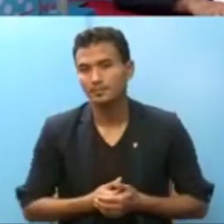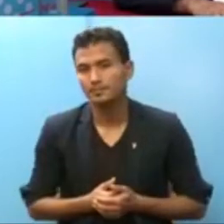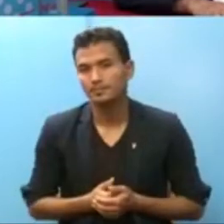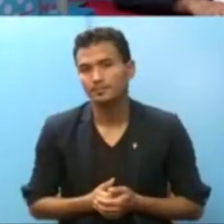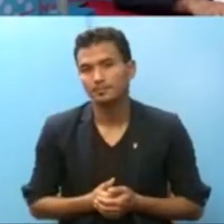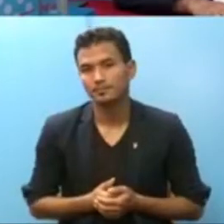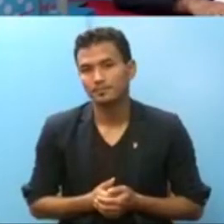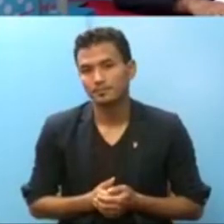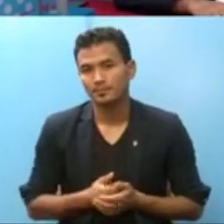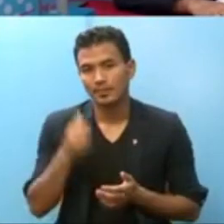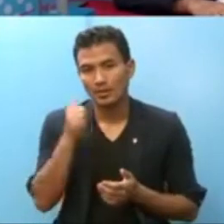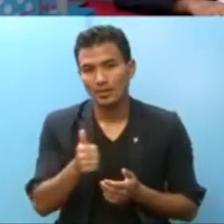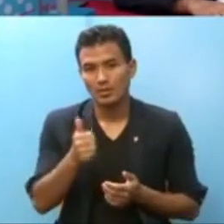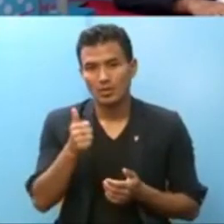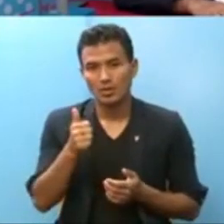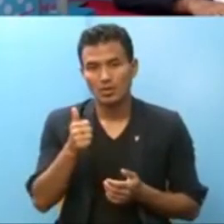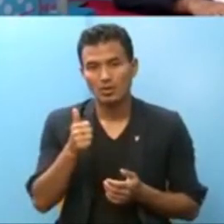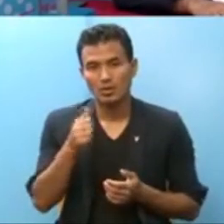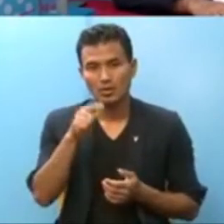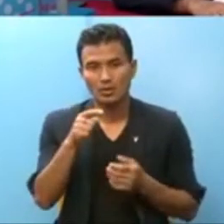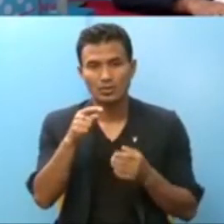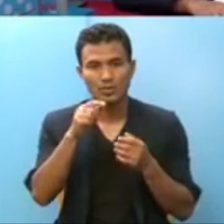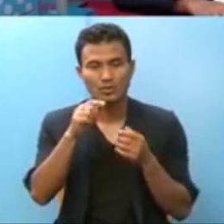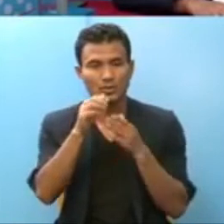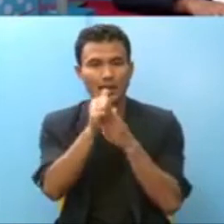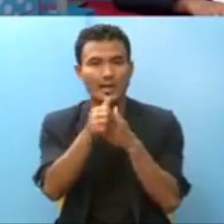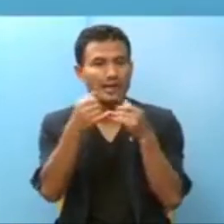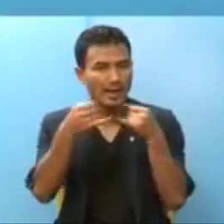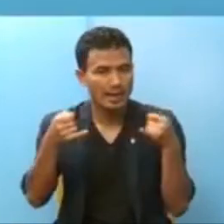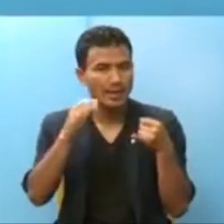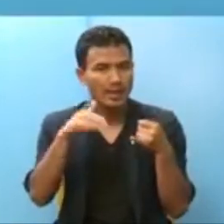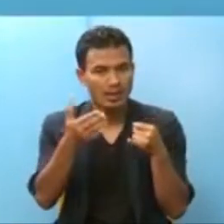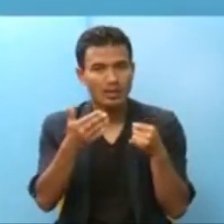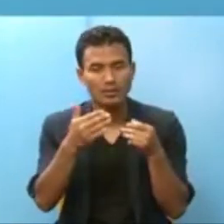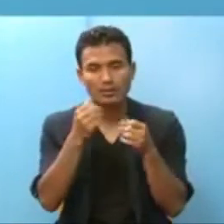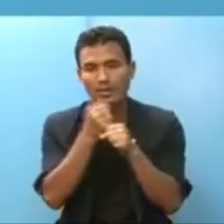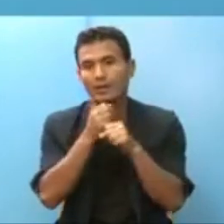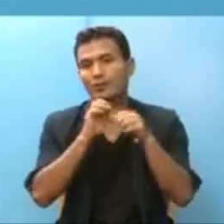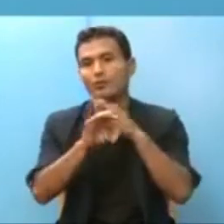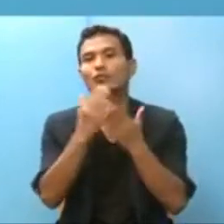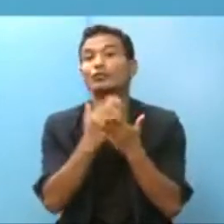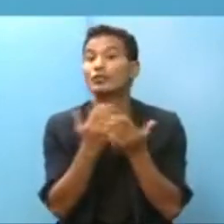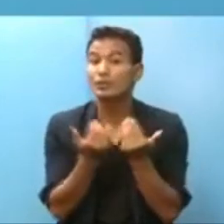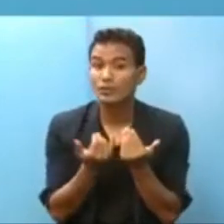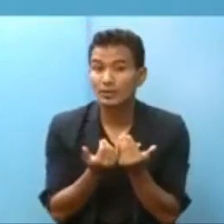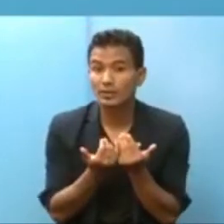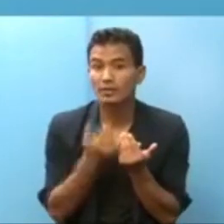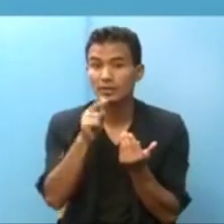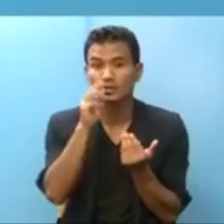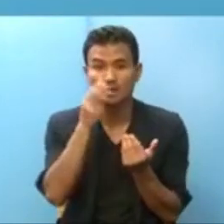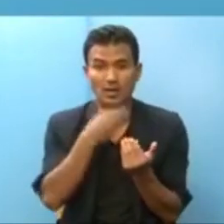था लाज तो गाइडलाइन लाज चाहिं तो आपरेशनलाइज शरी गर नियुक्ति